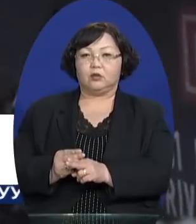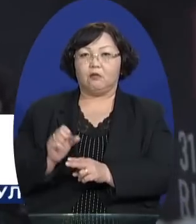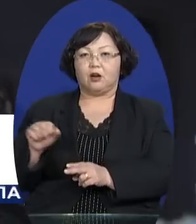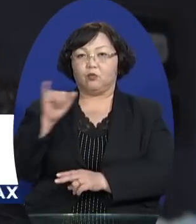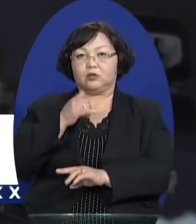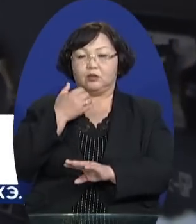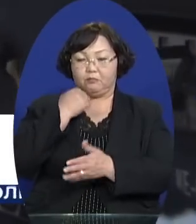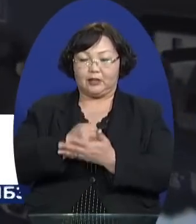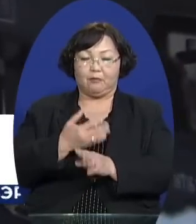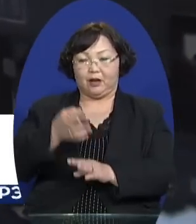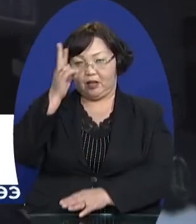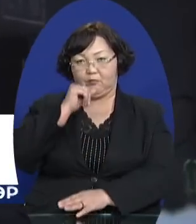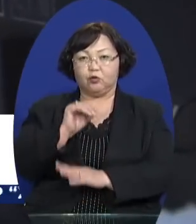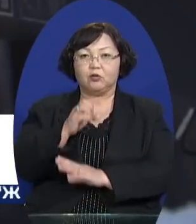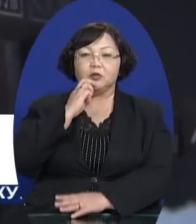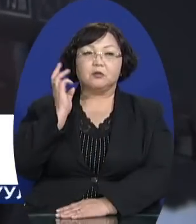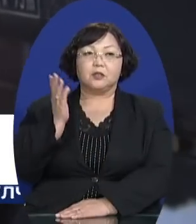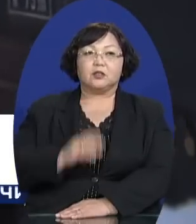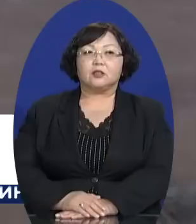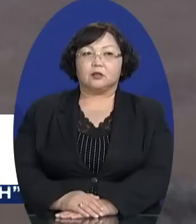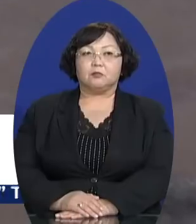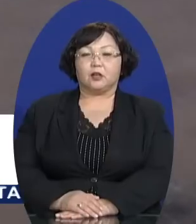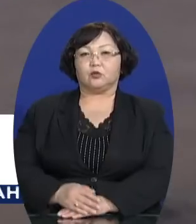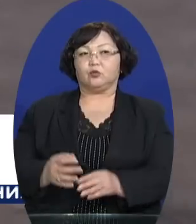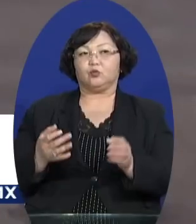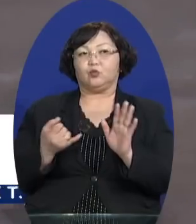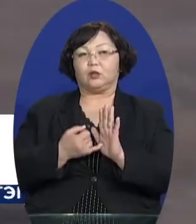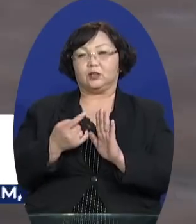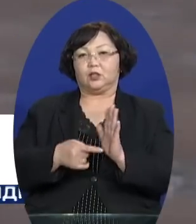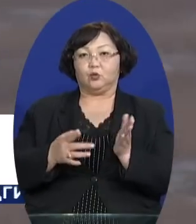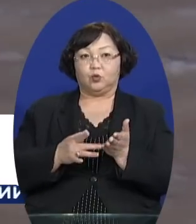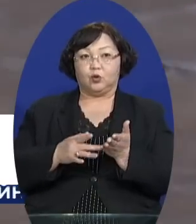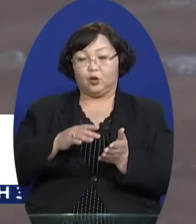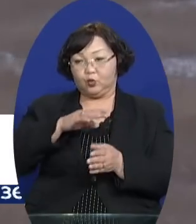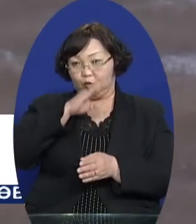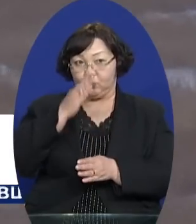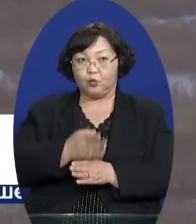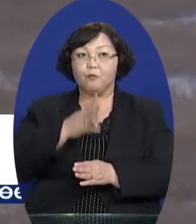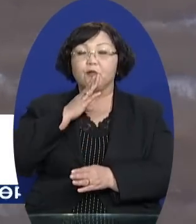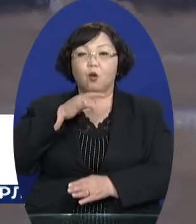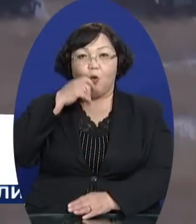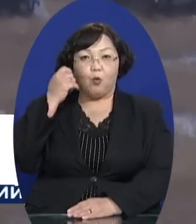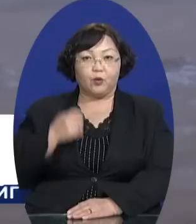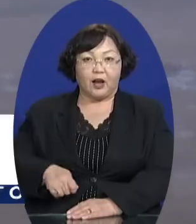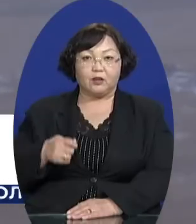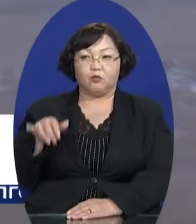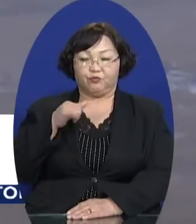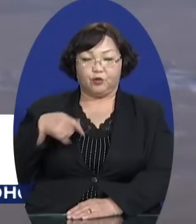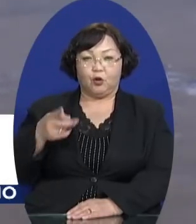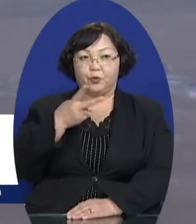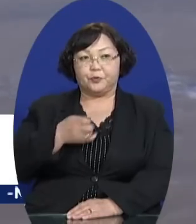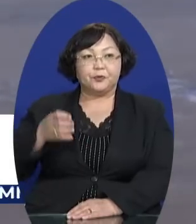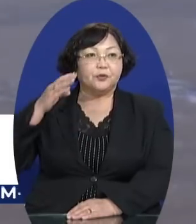төлөөлөгч мэдээснэг энд дурджээ. Мөн энэ сарын дундуур Пентагон зуны төгсгөл гэхэд Украины 200-ад цэргийн албан агш